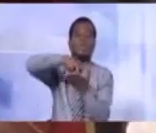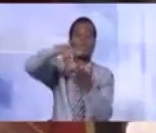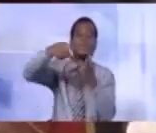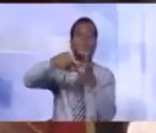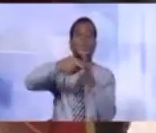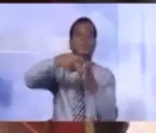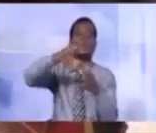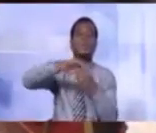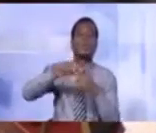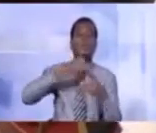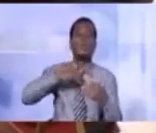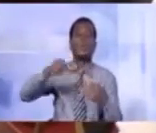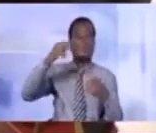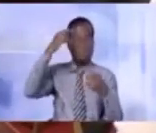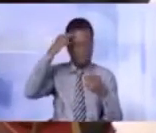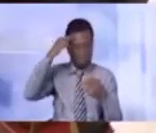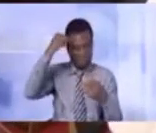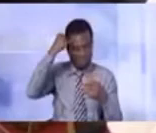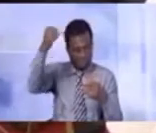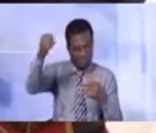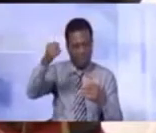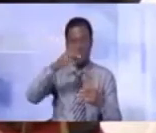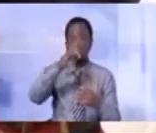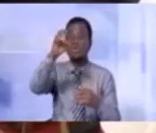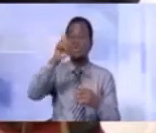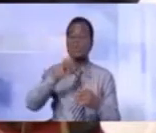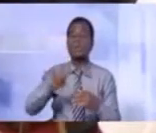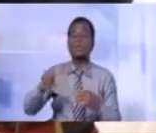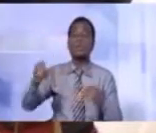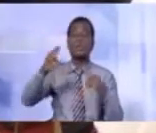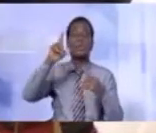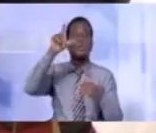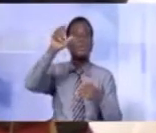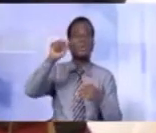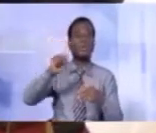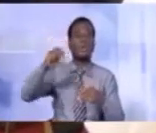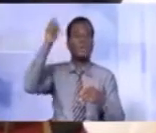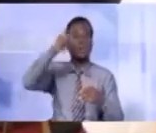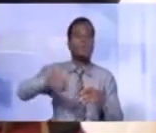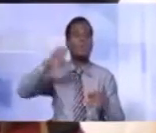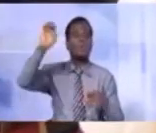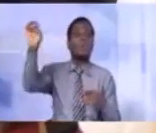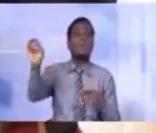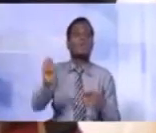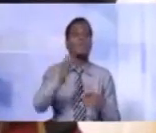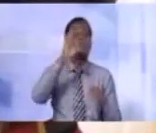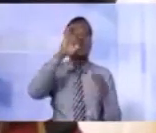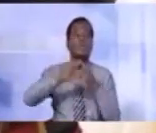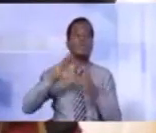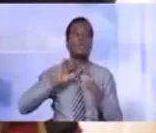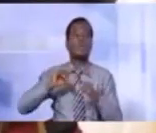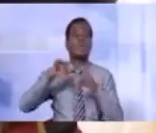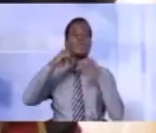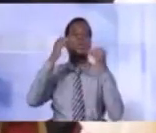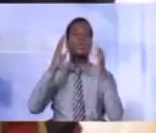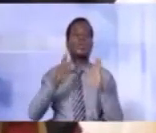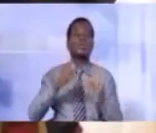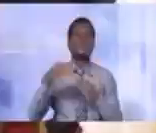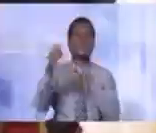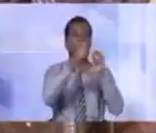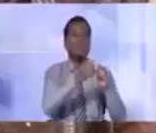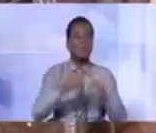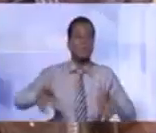de ma conception de la nécessité de nos concitoyens de vivre